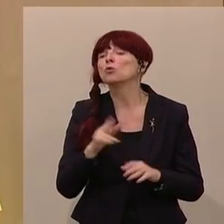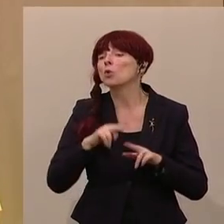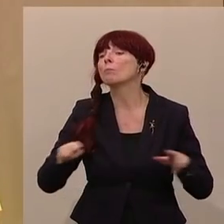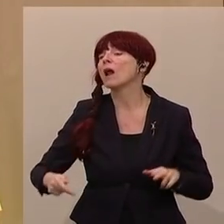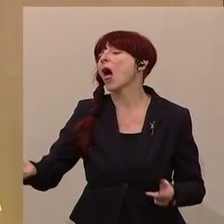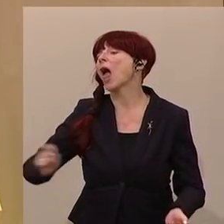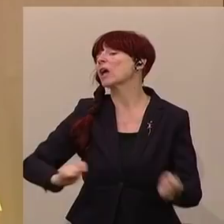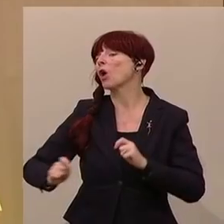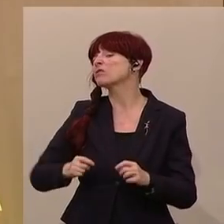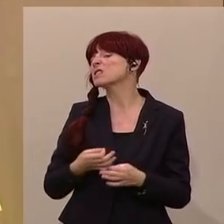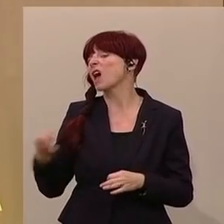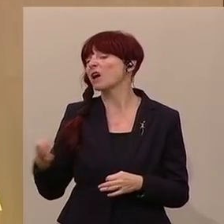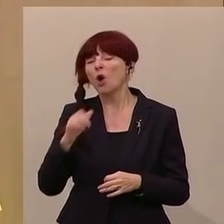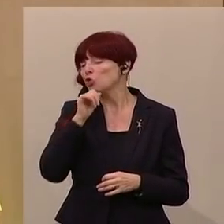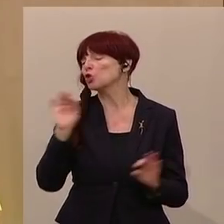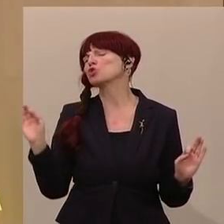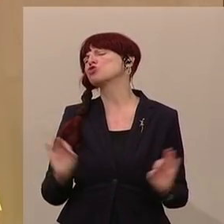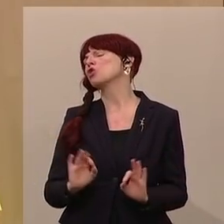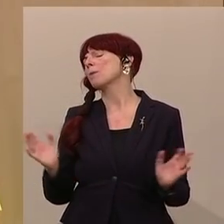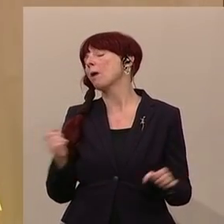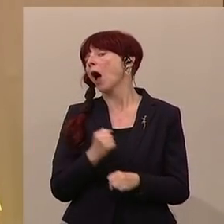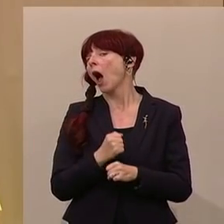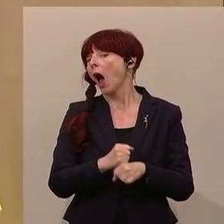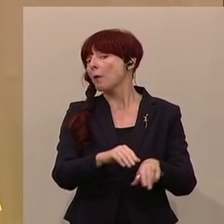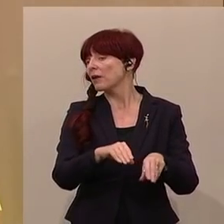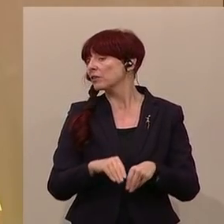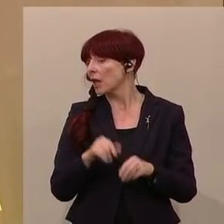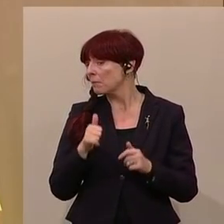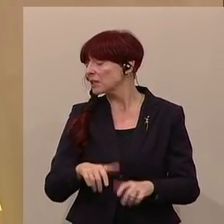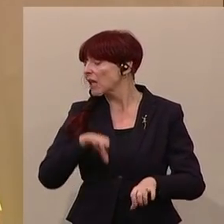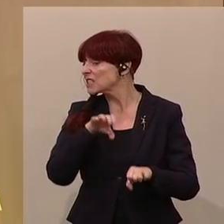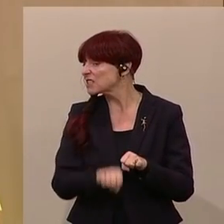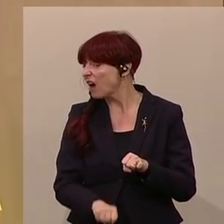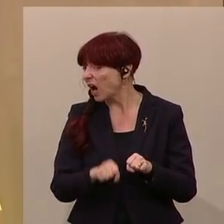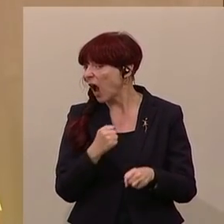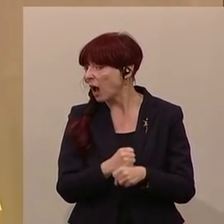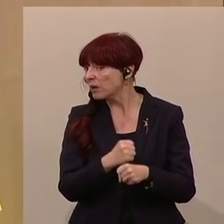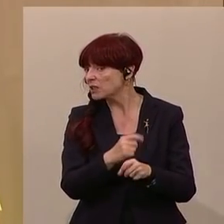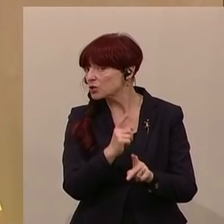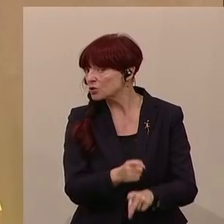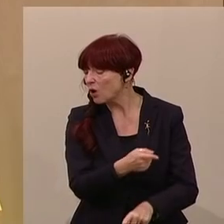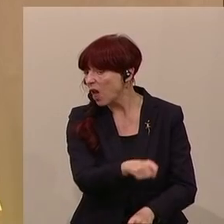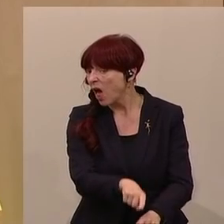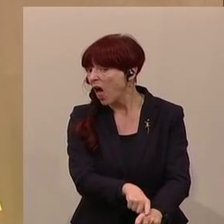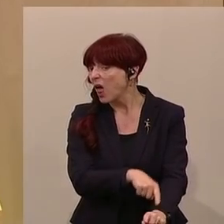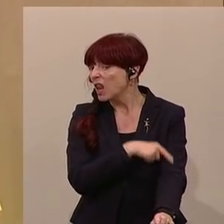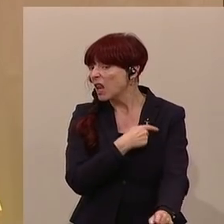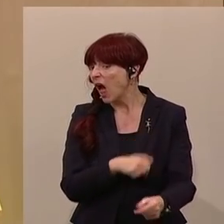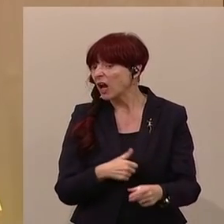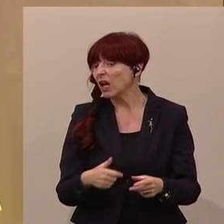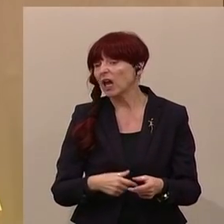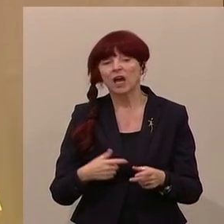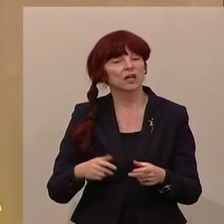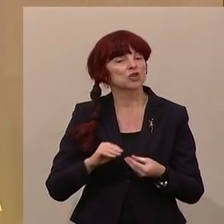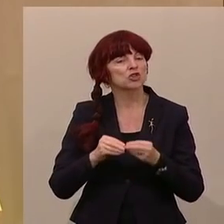schlimm, dann ist es nicht tragisch, dann tun wir die Arbeitnehmer nicht zum Arbeiten zwingen. Wer hat denn zugestimmt den langen Ladenöffnungszeiten?